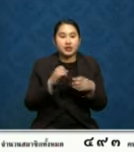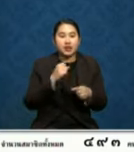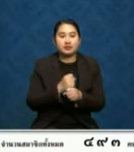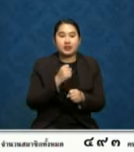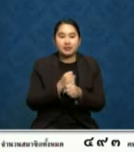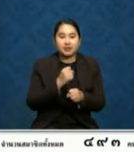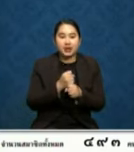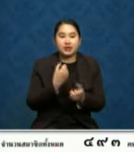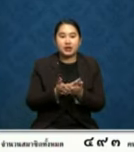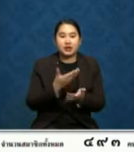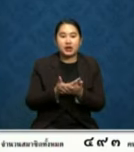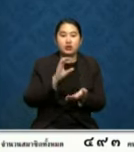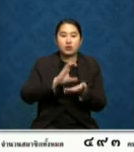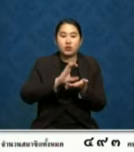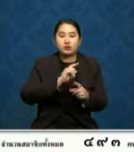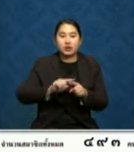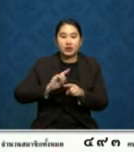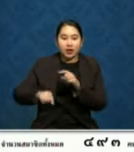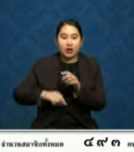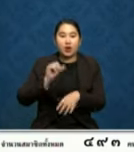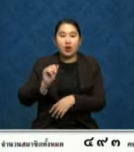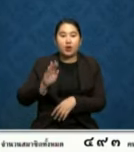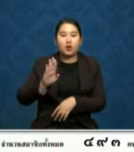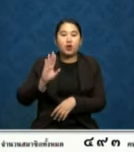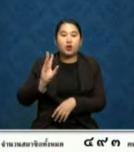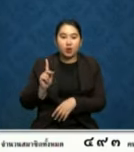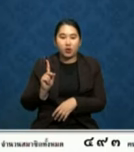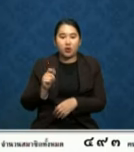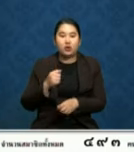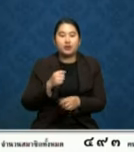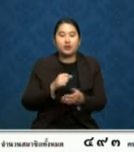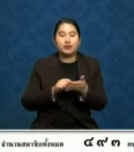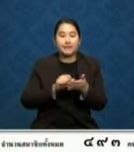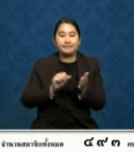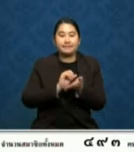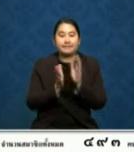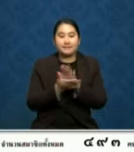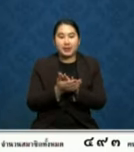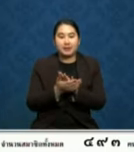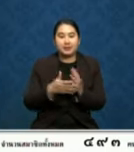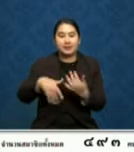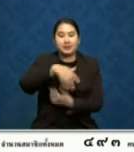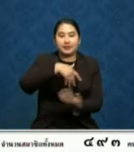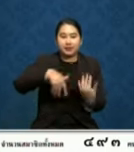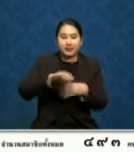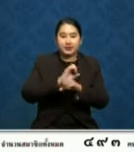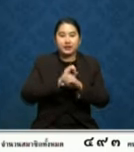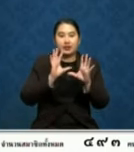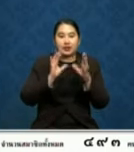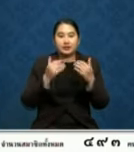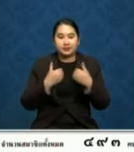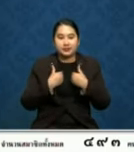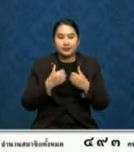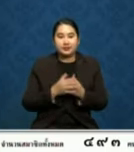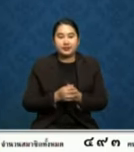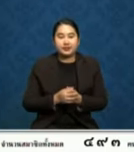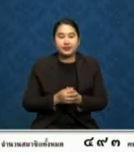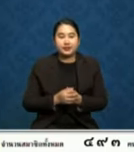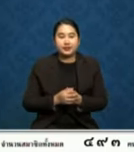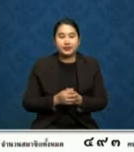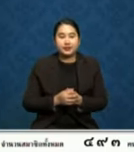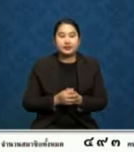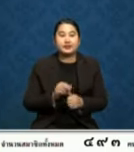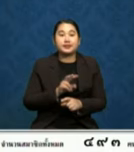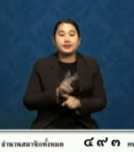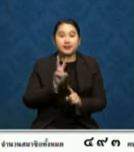ก็งบประมาณระหว่างอบกและกรมการเปลี่ยนแปลงสภาพภูมิอากาศและสิ่งแวดล้อมอย่างชัดเจนเลยค่ะประเด็นที่